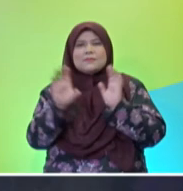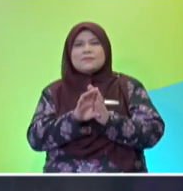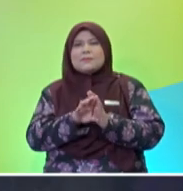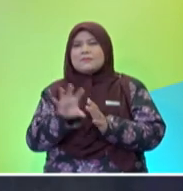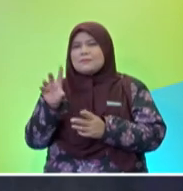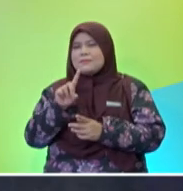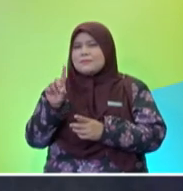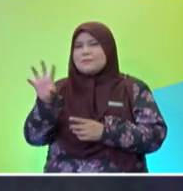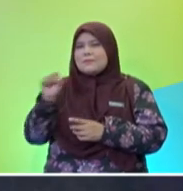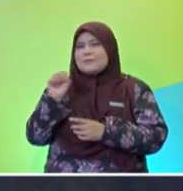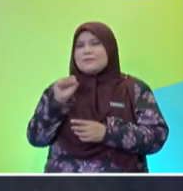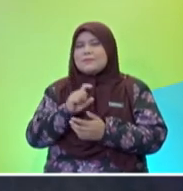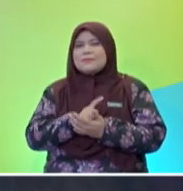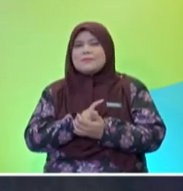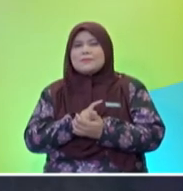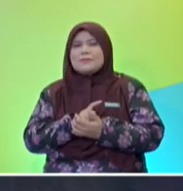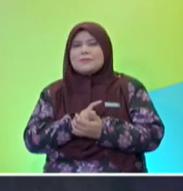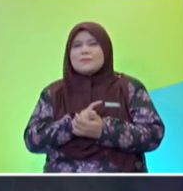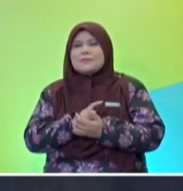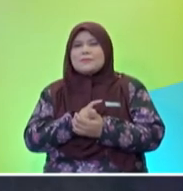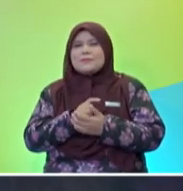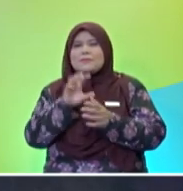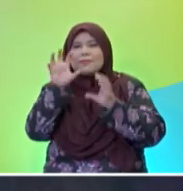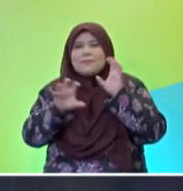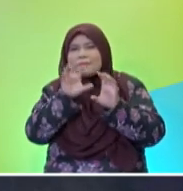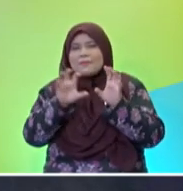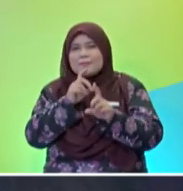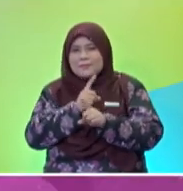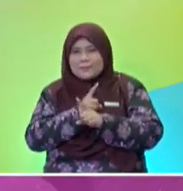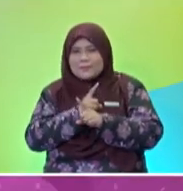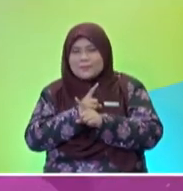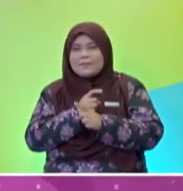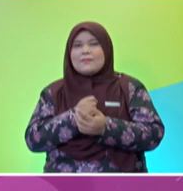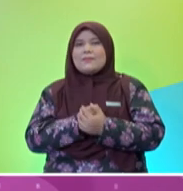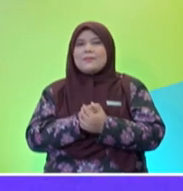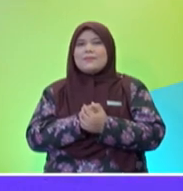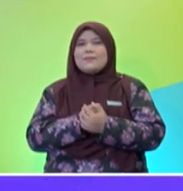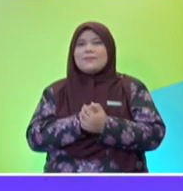Kalau anjing yang ya ini Cikgu Betul